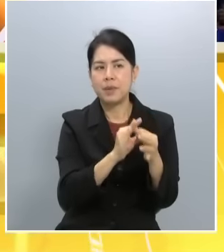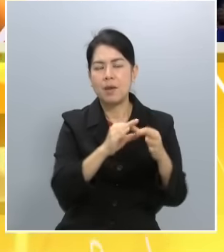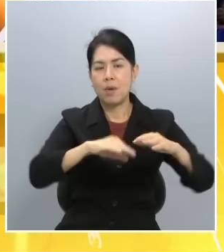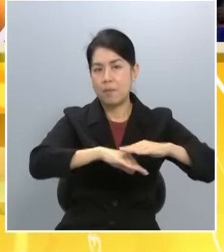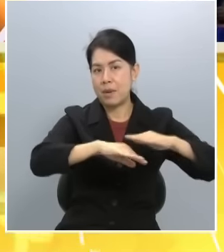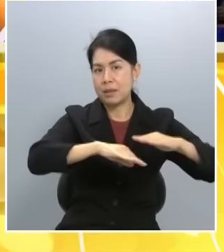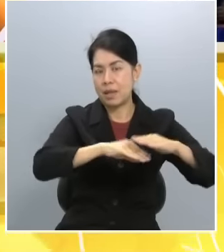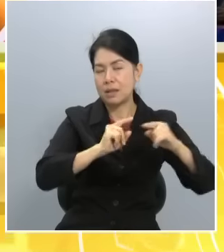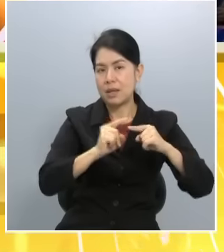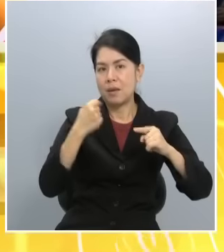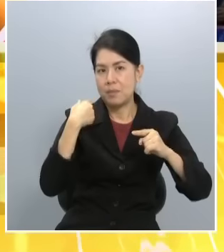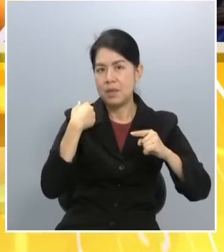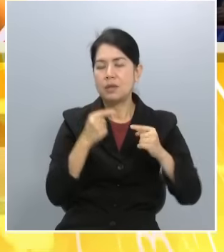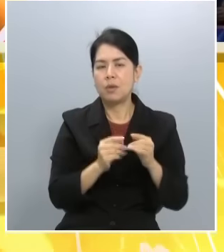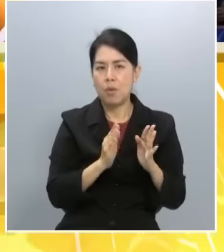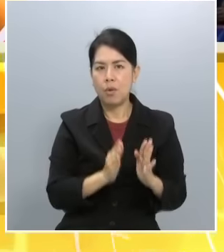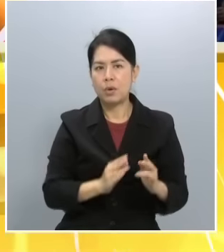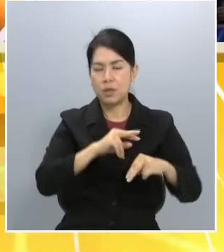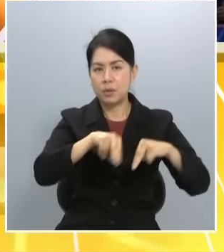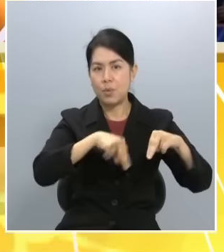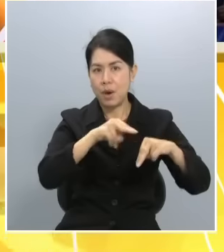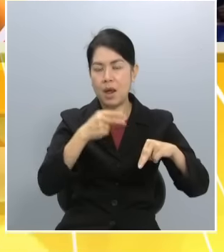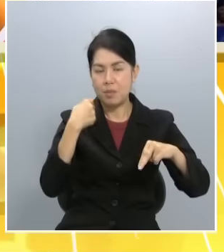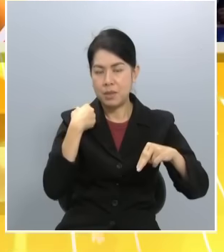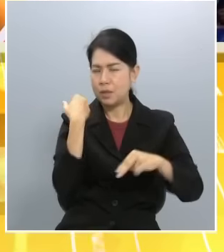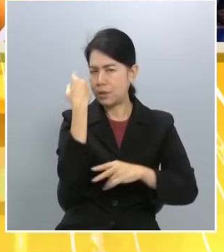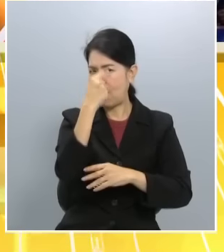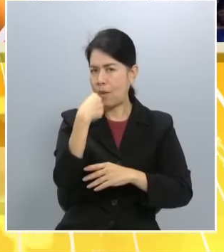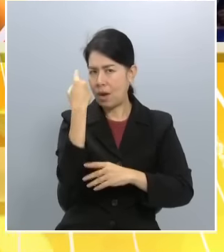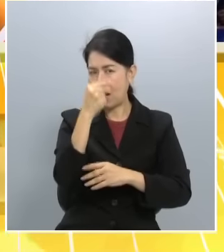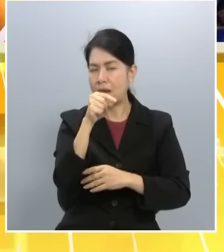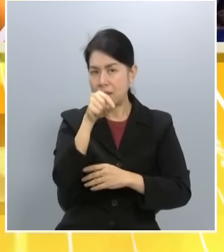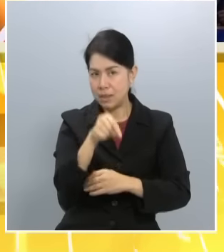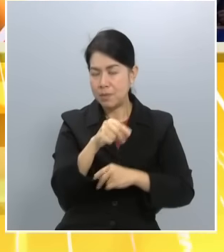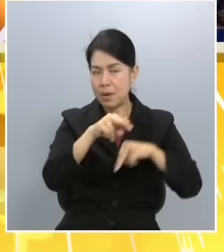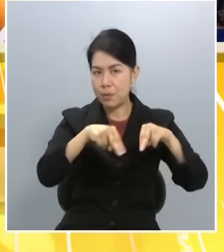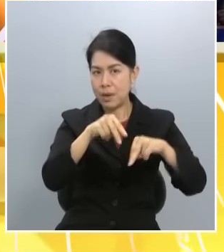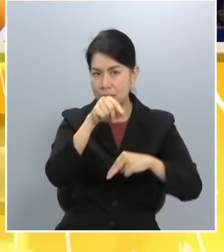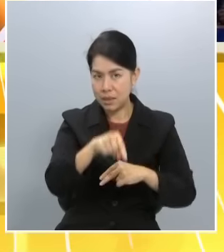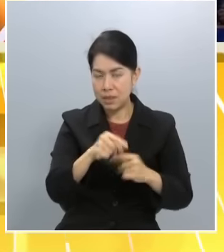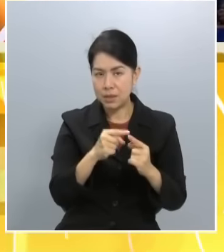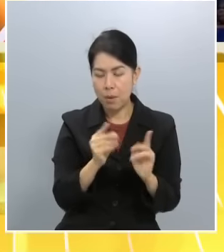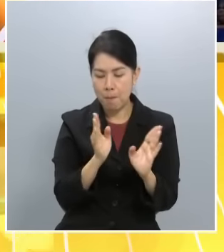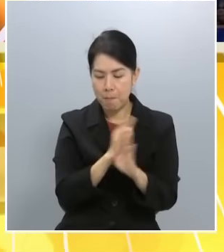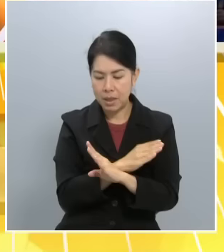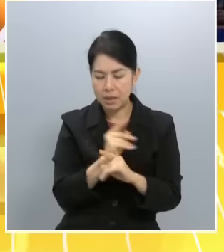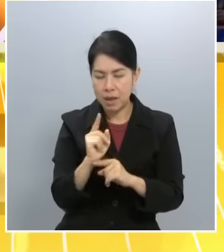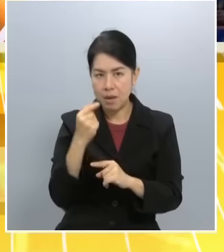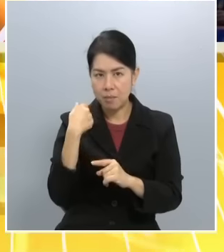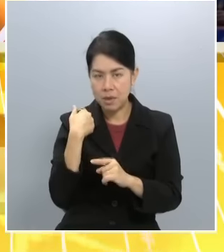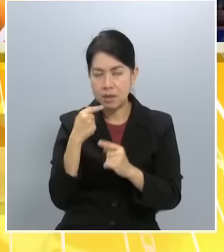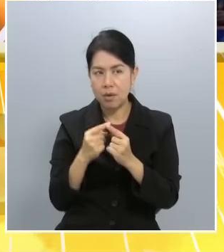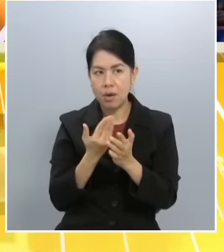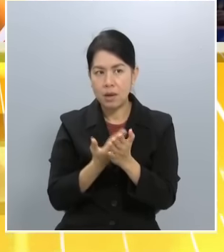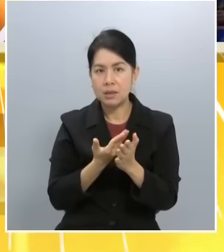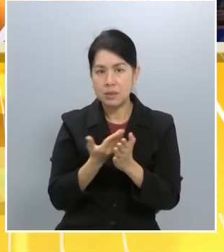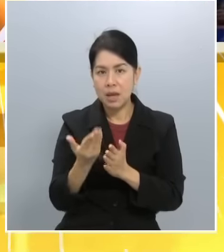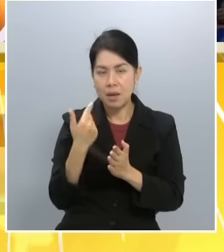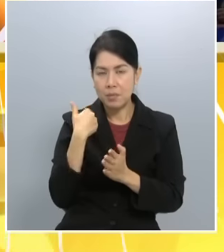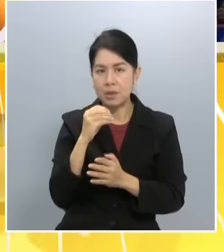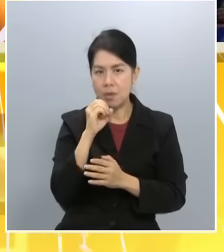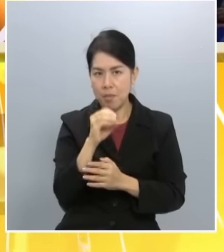ผู้คุมคนใดมาเข้าเวรที่นี่ปรับเปลี่ยนเวรอย่างไรค่ารักษาพยาบาลที่แจ้งว่าใช้สิทธิ์ส